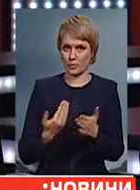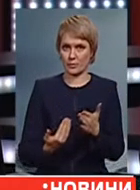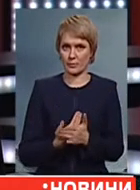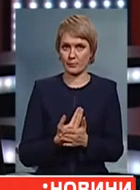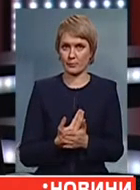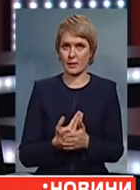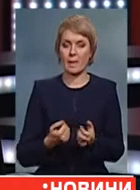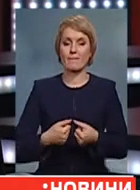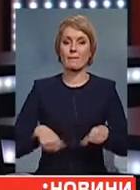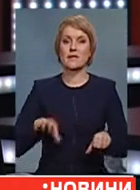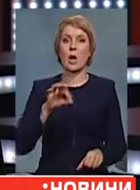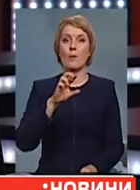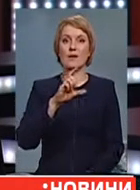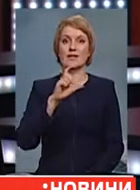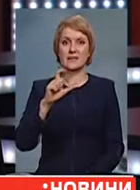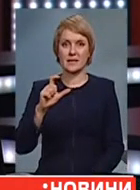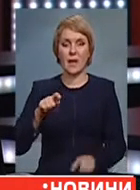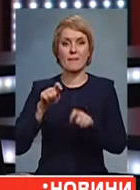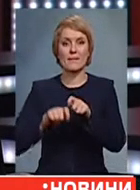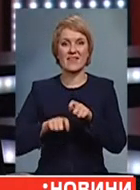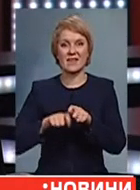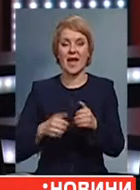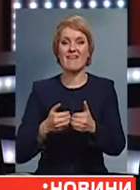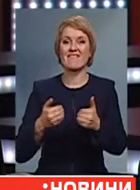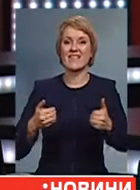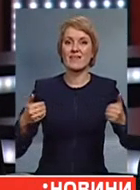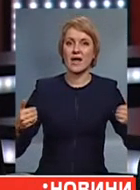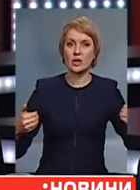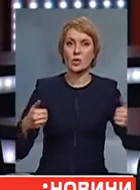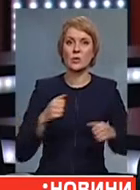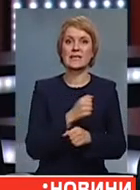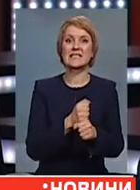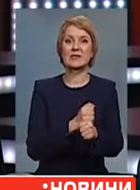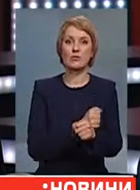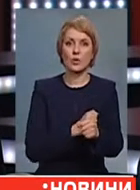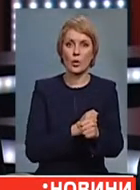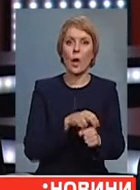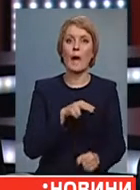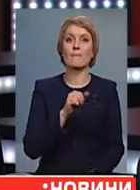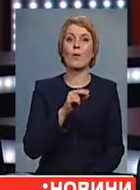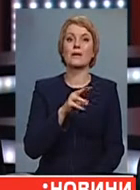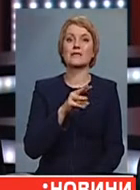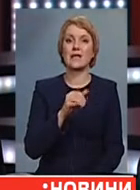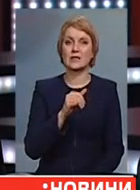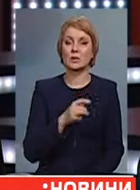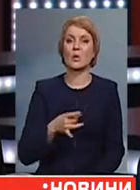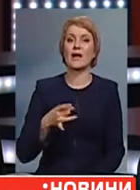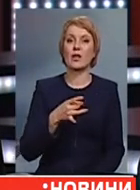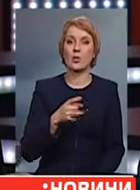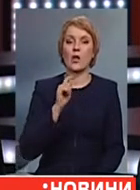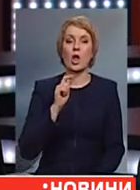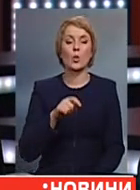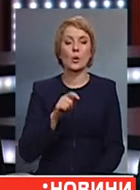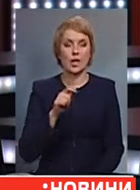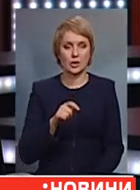Місія ОБСЄ перевіряє відведену зброю по Паснянському районі на Луганщині на Артемівському напрямку, повідомляє речник АТО у секторі